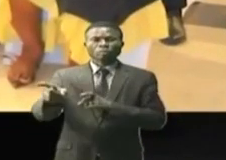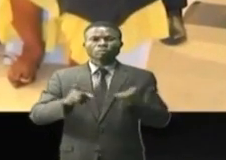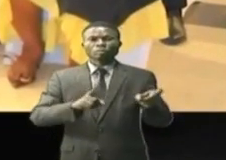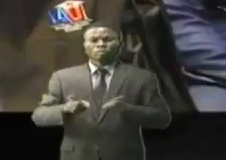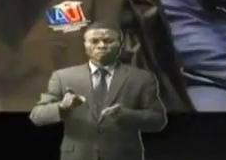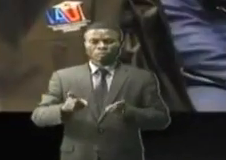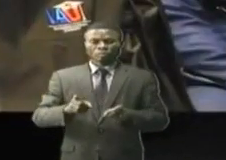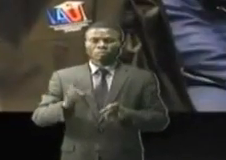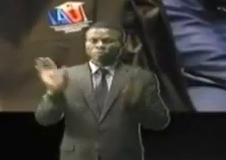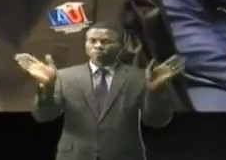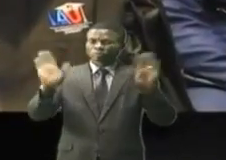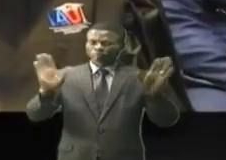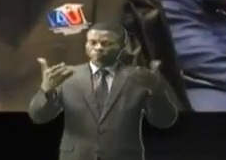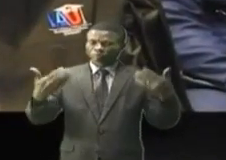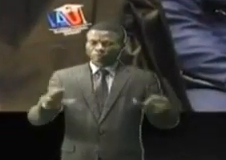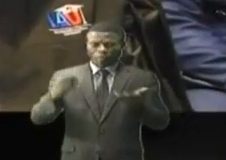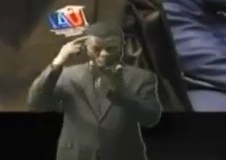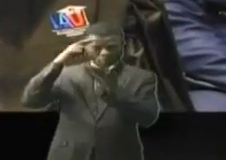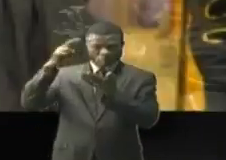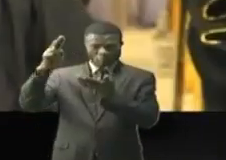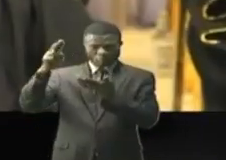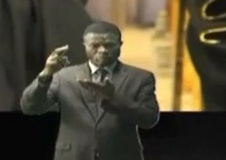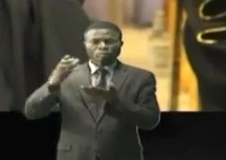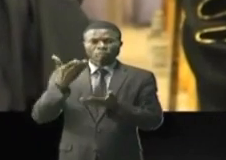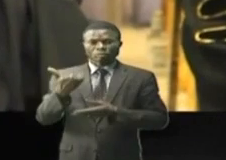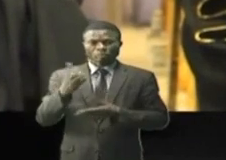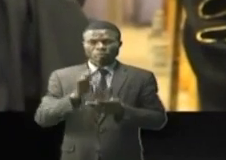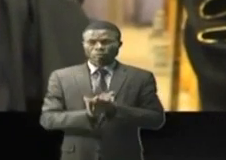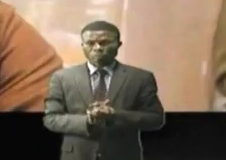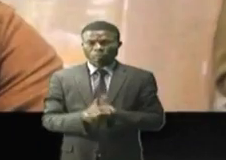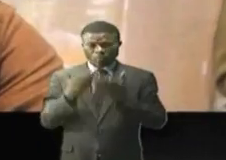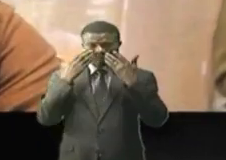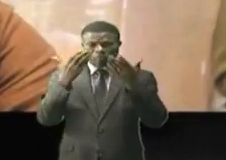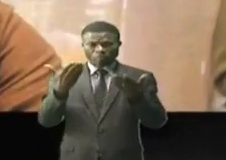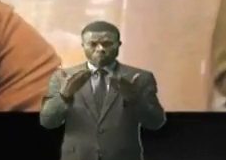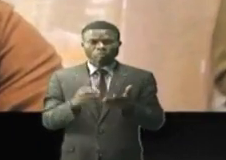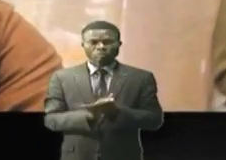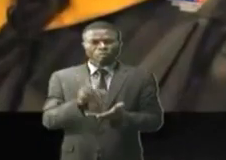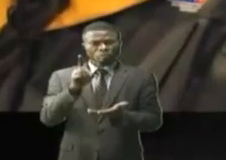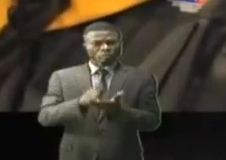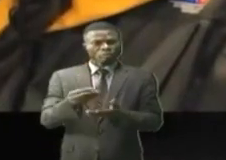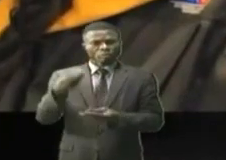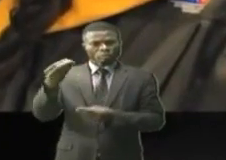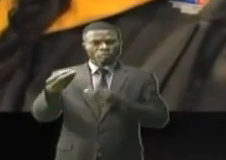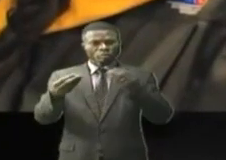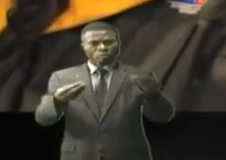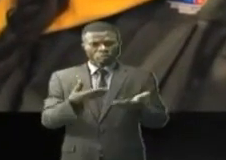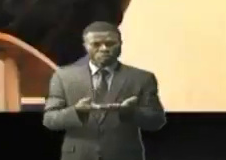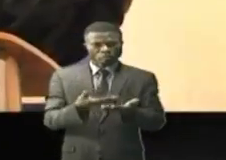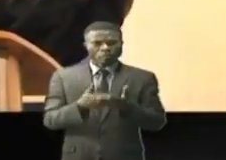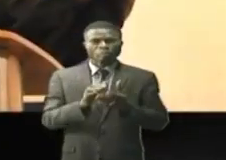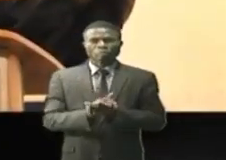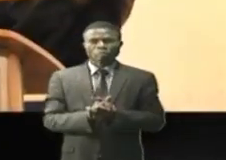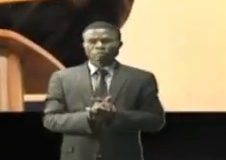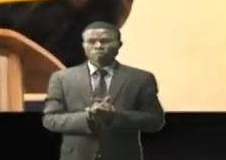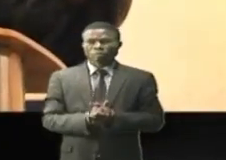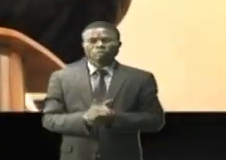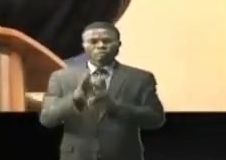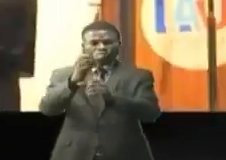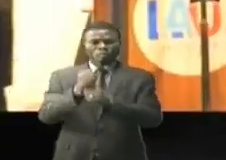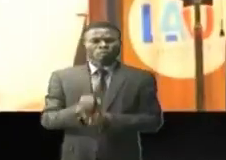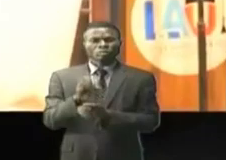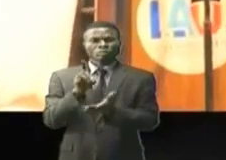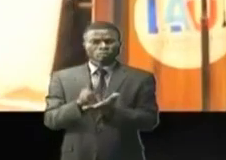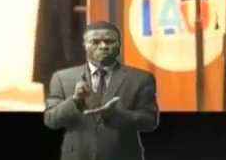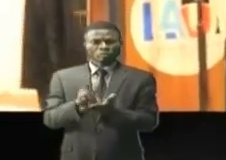dit au revoir à Leadership Academy University, cet établissement de l'ESU. Moment propice pour ces étudiants qui ont reçu les diplômes